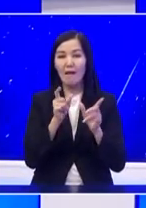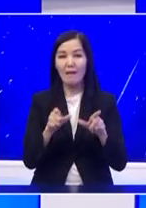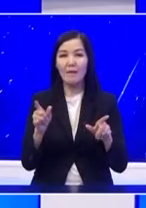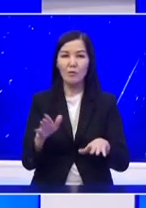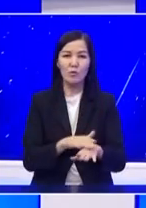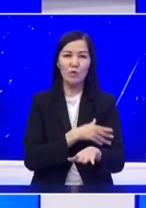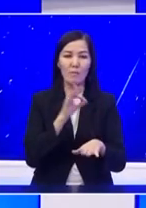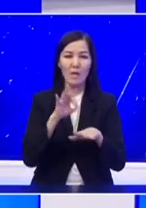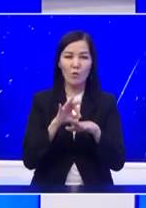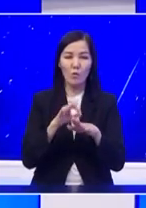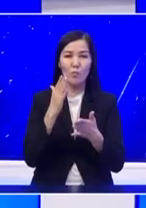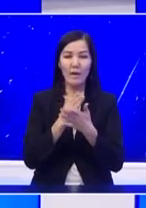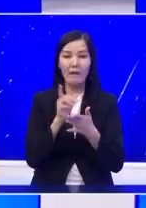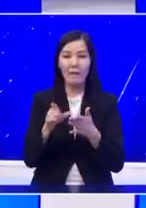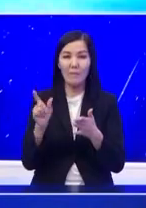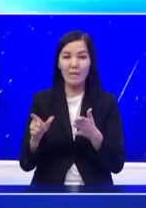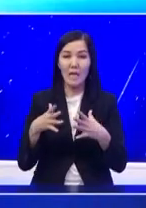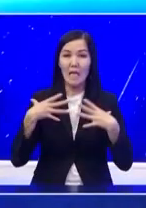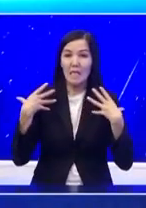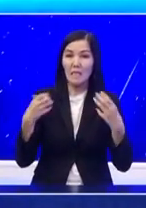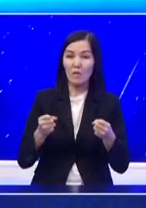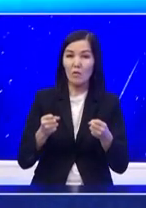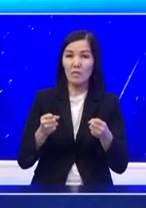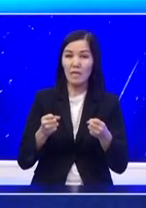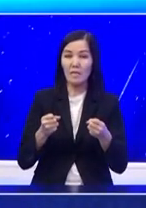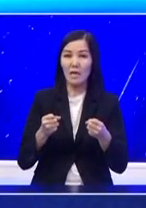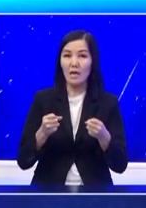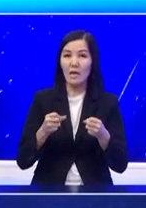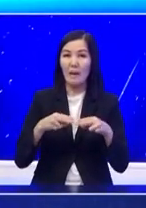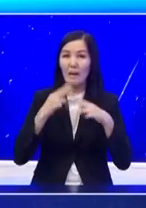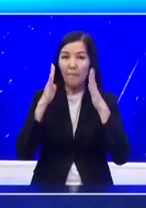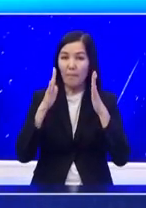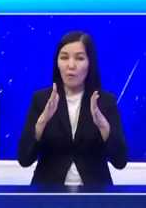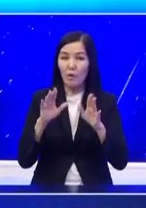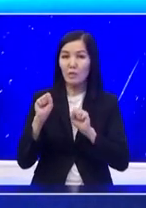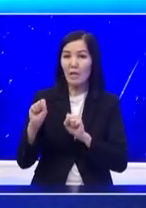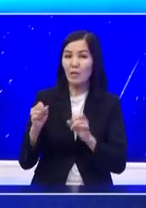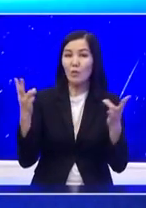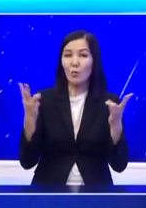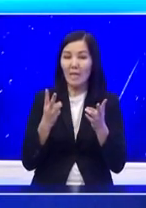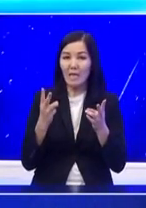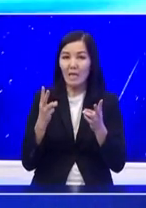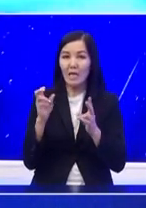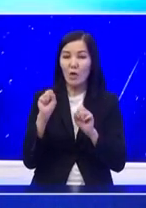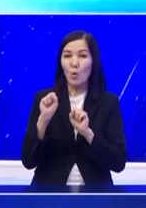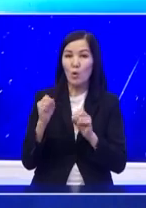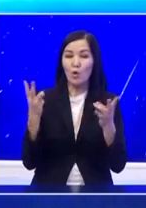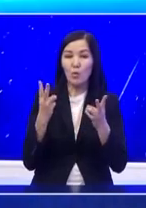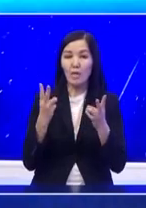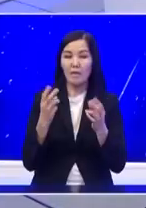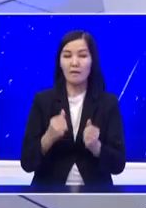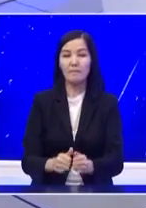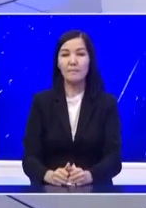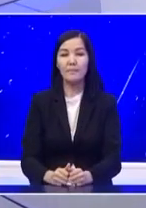созылмалы аурулар бар науқастарды денсаулықтарына аса жауапты болуға, санитарлық талаптарды қатаң сақтауға